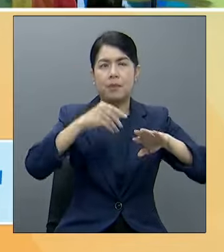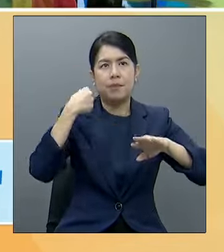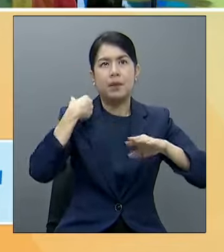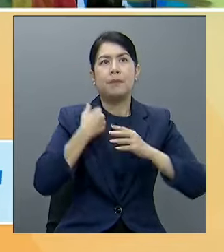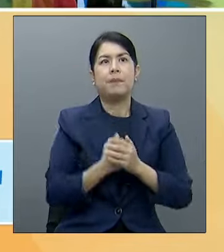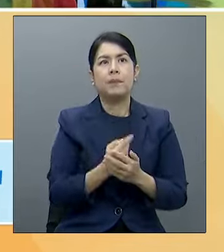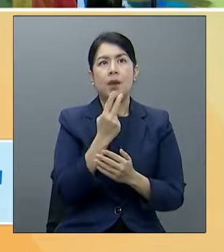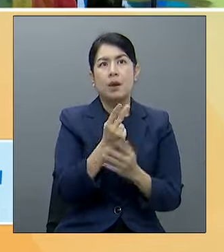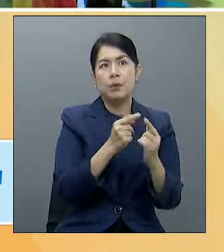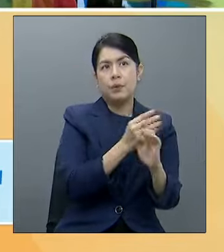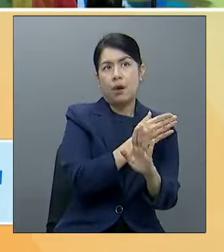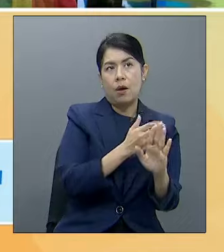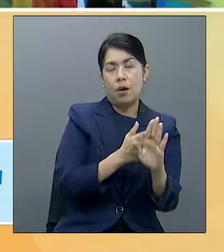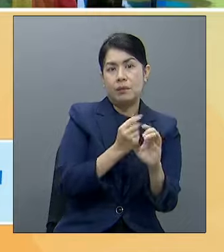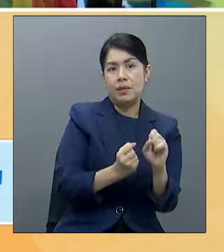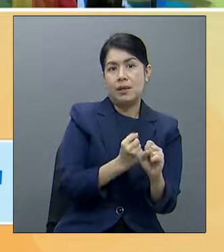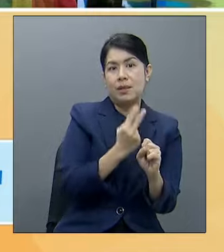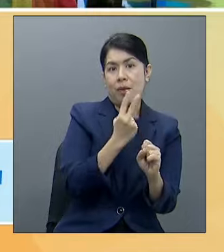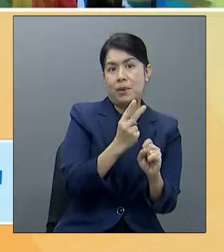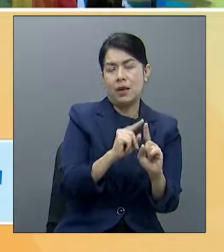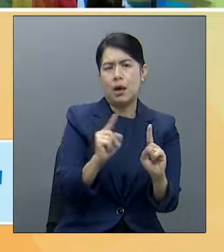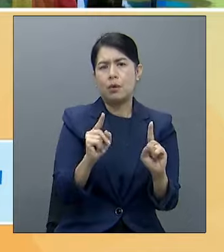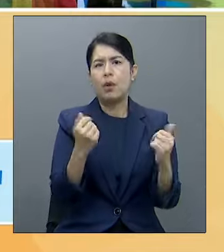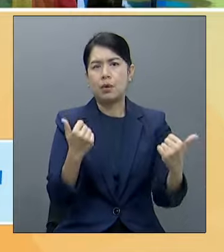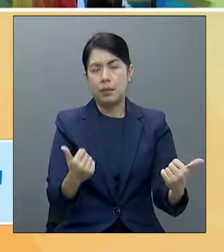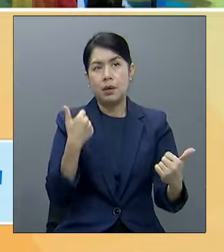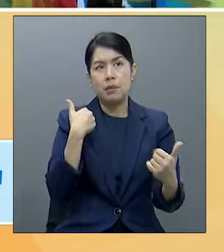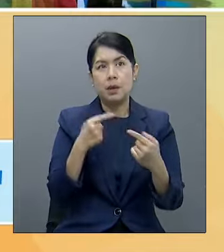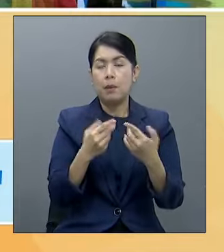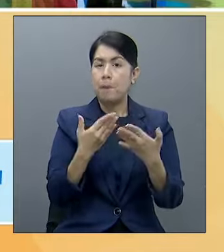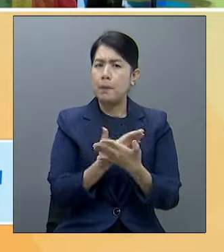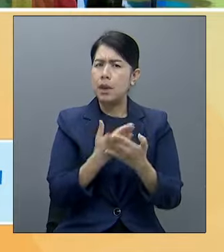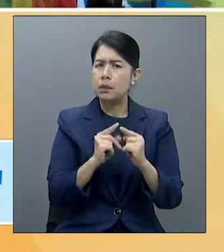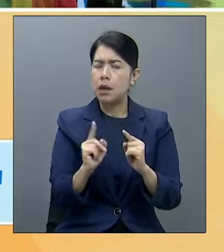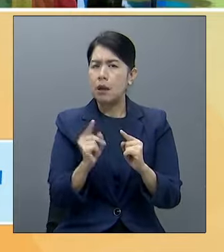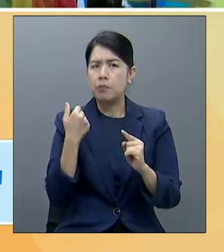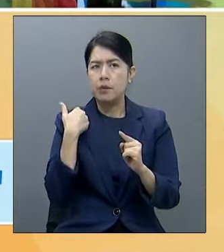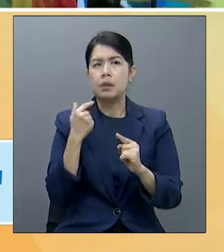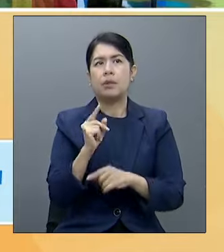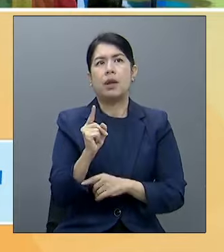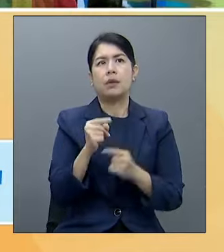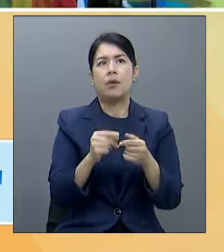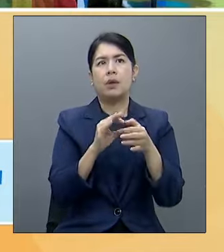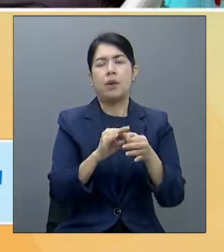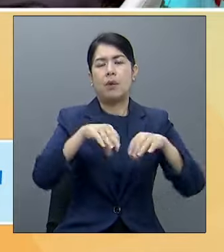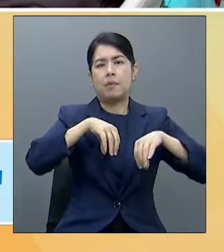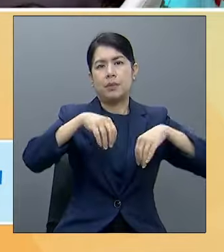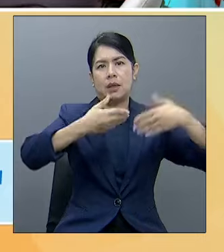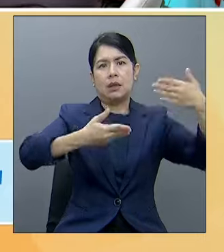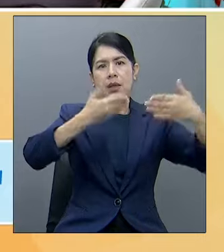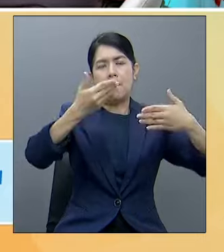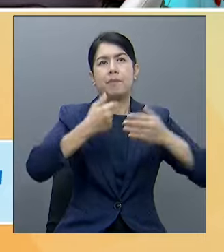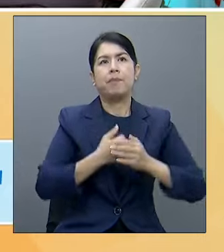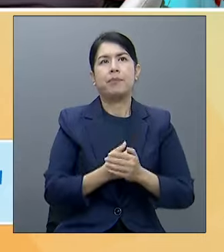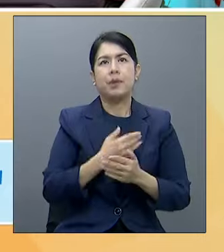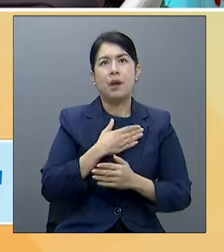ราเห็นสีสันมากมายมาตลอดปีนี้เราจะมีความเปลี่ยนแตกต่างหรือมีอะไรพิเศษเพิ่มไหมคะในกิจกรรม จริงๆที่เราต้